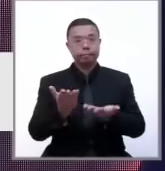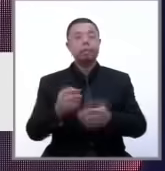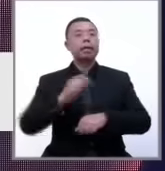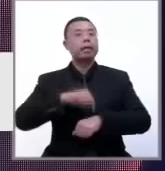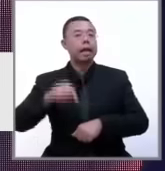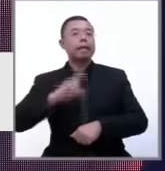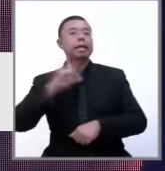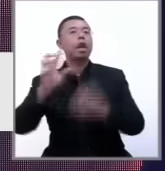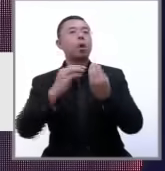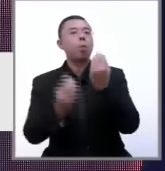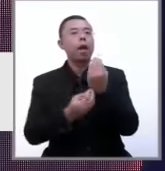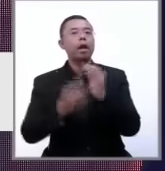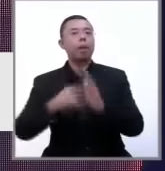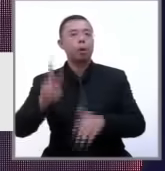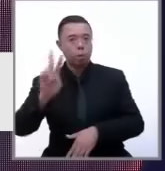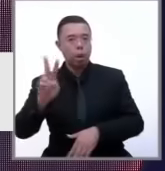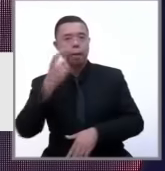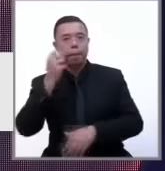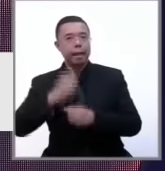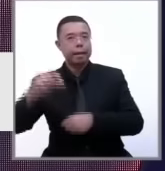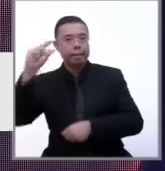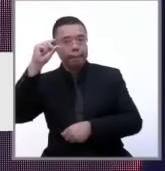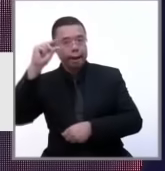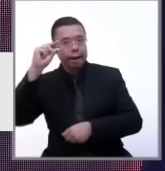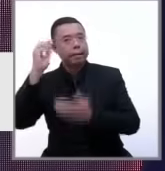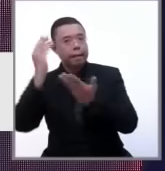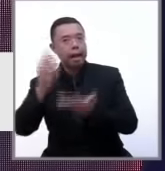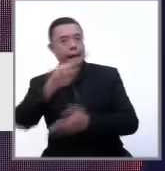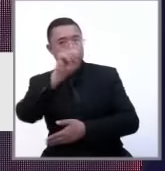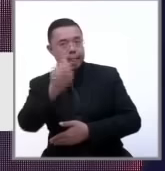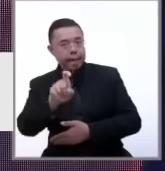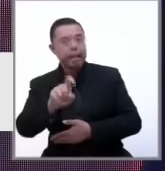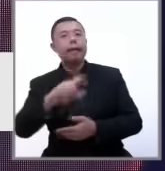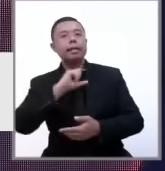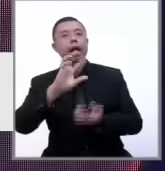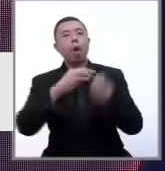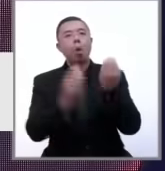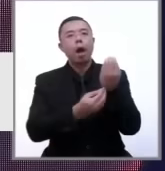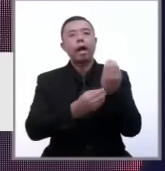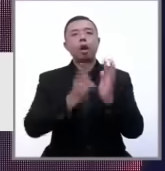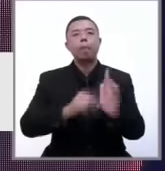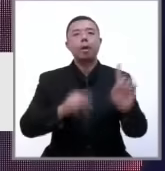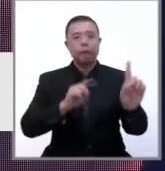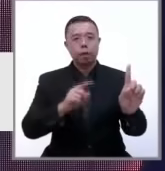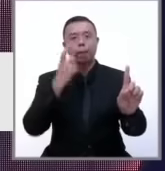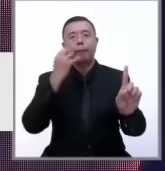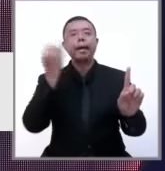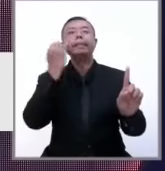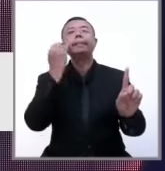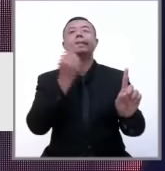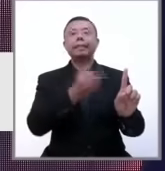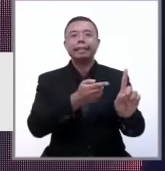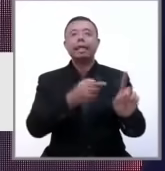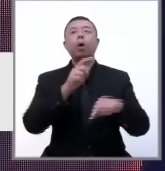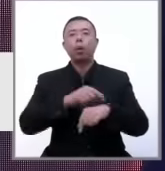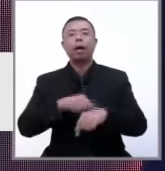calon wakil presiden nomor ur 2 Bapak Gibran rakaabmi Raka untuk bertanya kepada calon wakil presiden nomor ur 1 bapak Iskandar